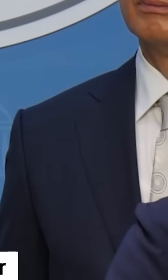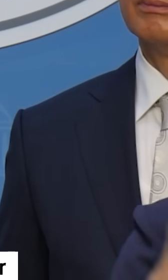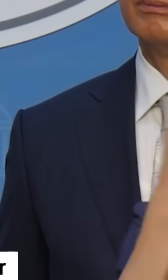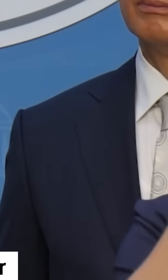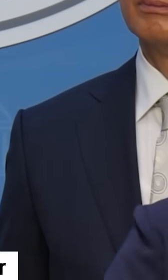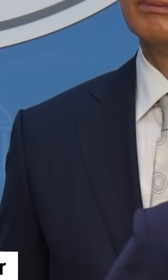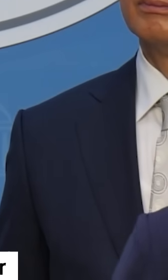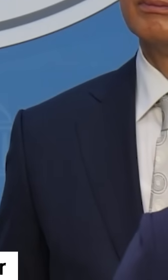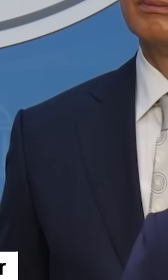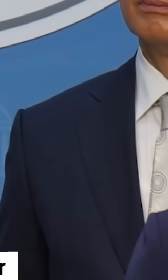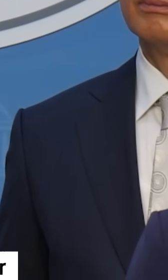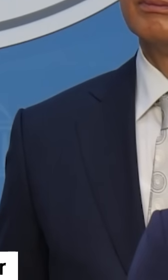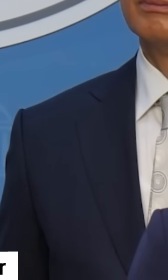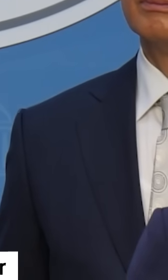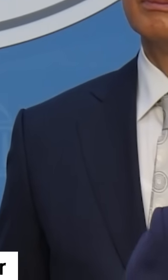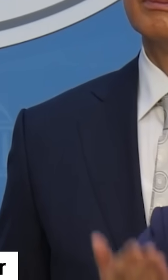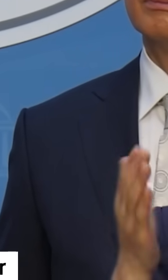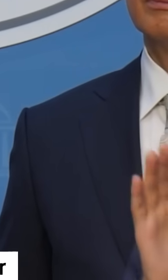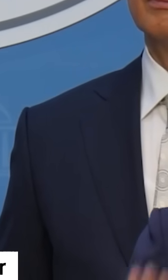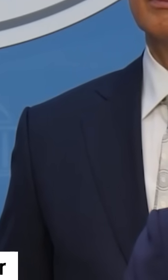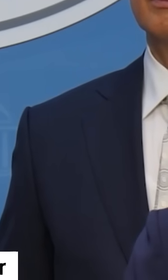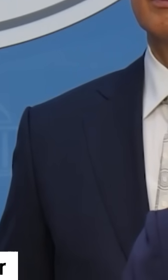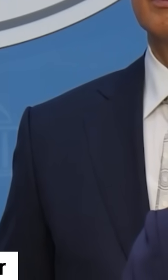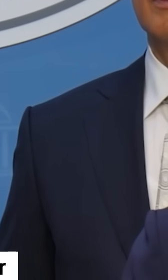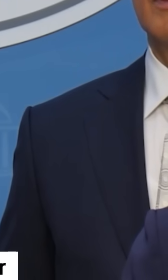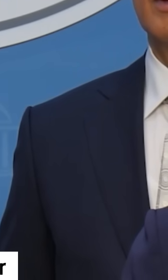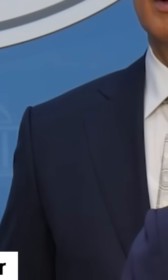할 것입니다. 하지만